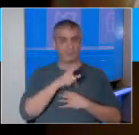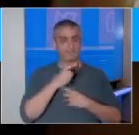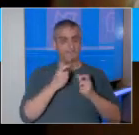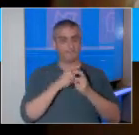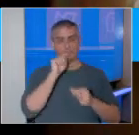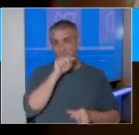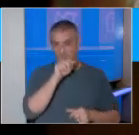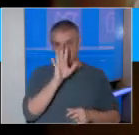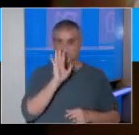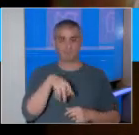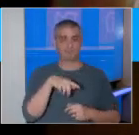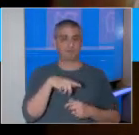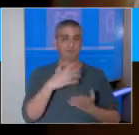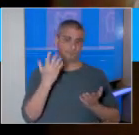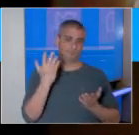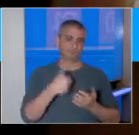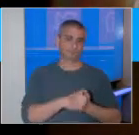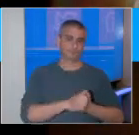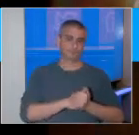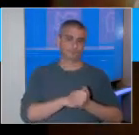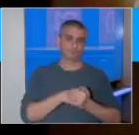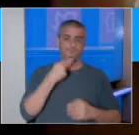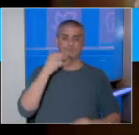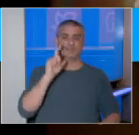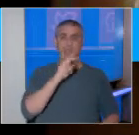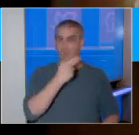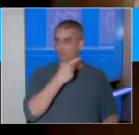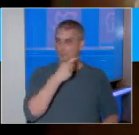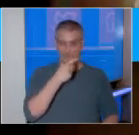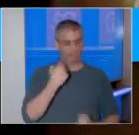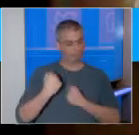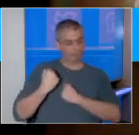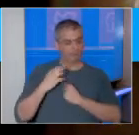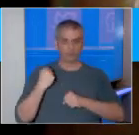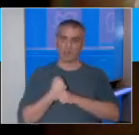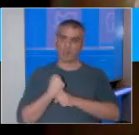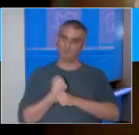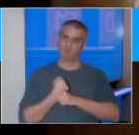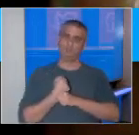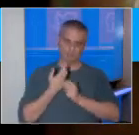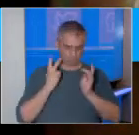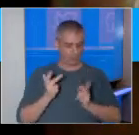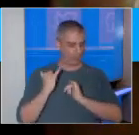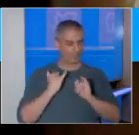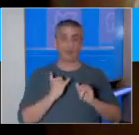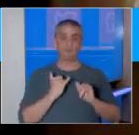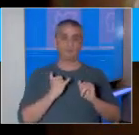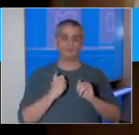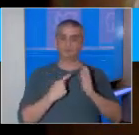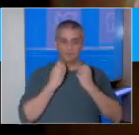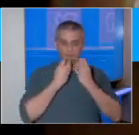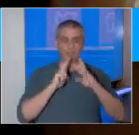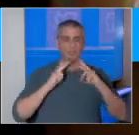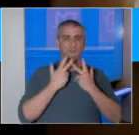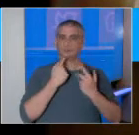במפלגה הזאת וגם הילה, כפי שאני מכירה אותה, שהיא בולדוזר של עשייה, יוכלו להביא בשורה